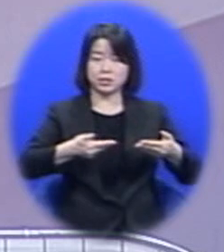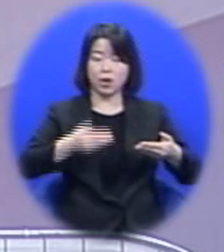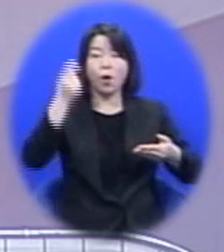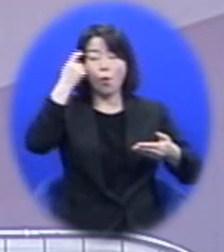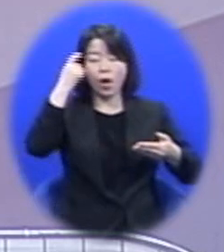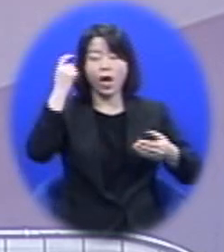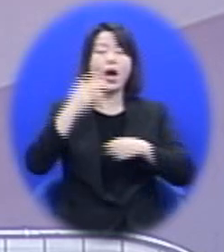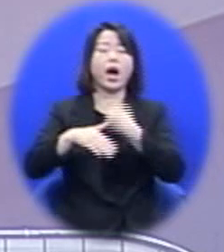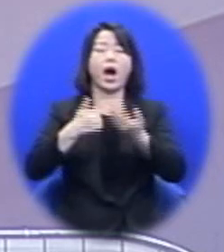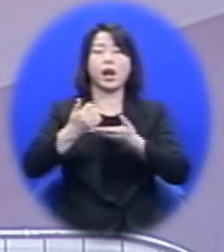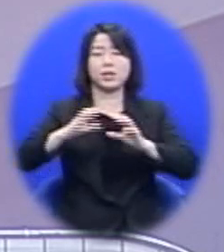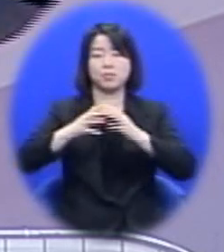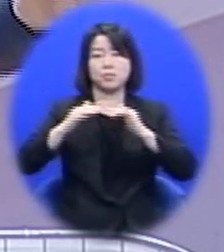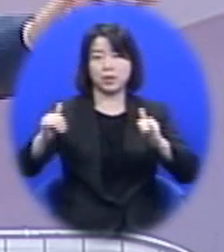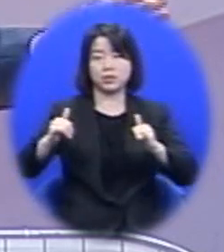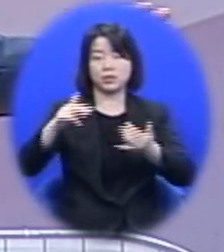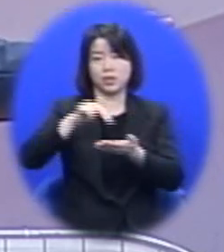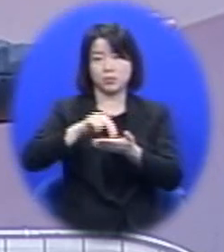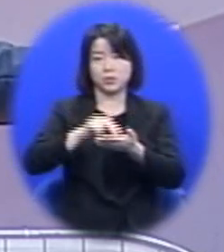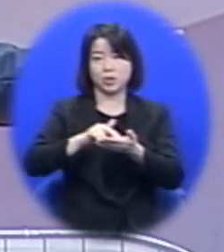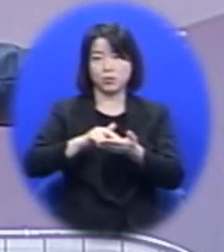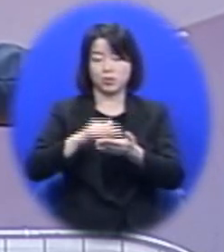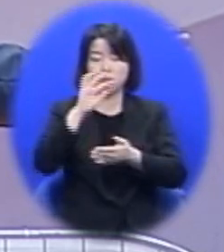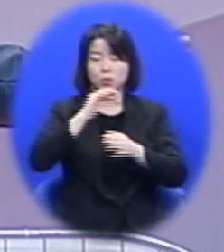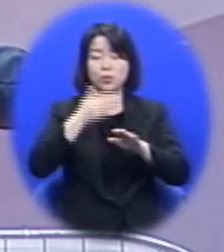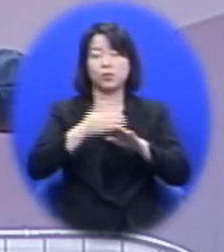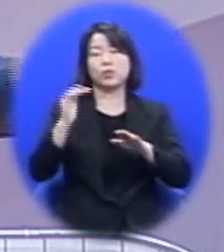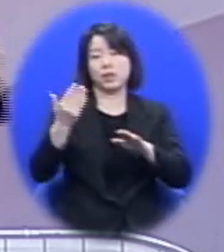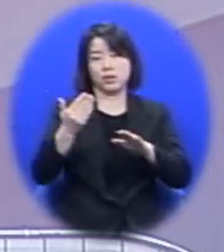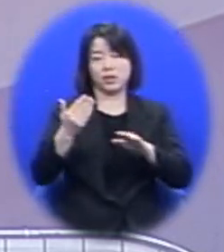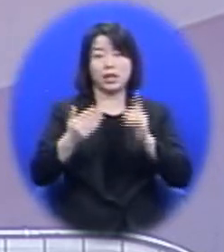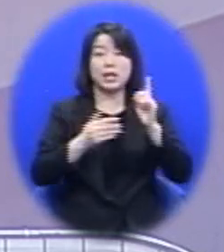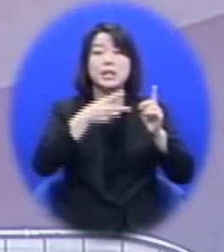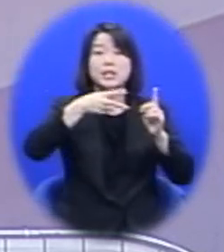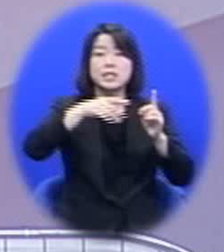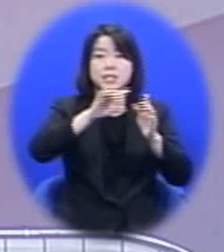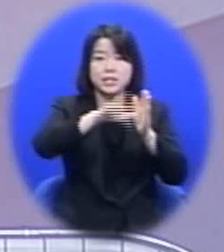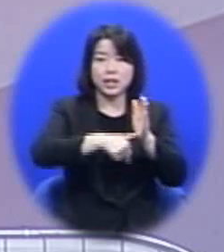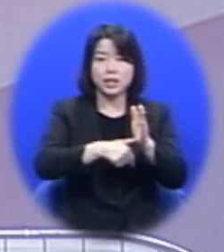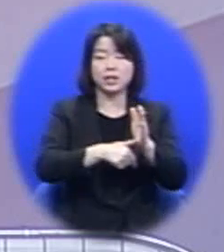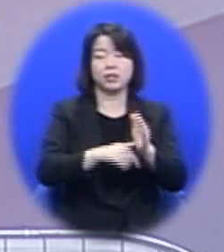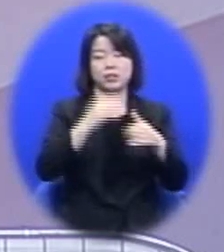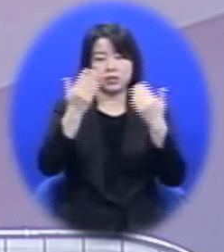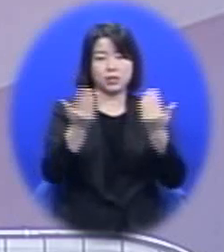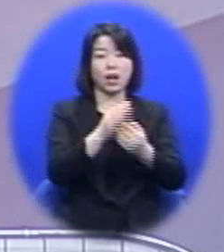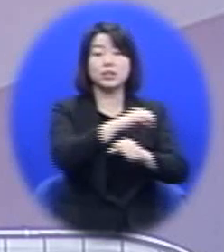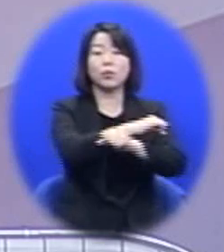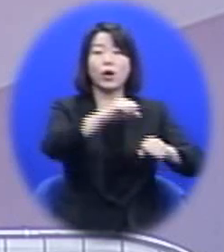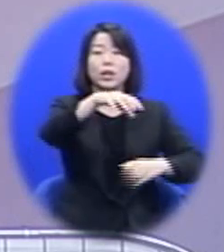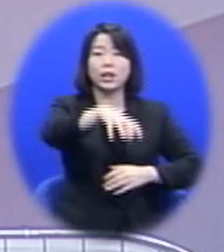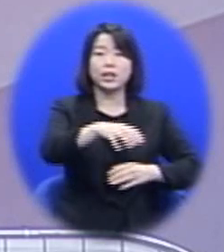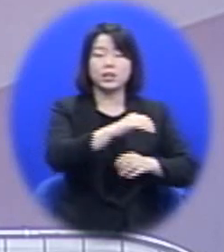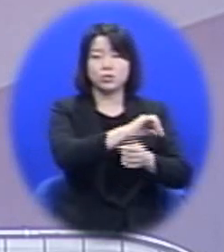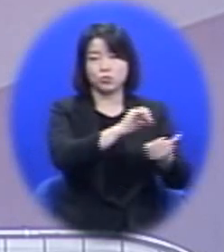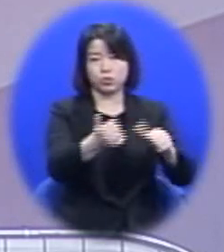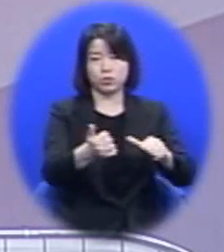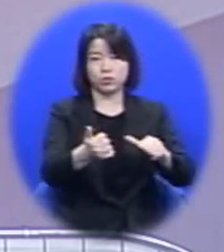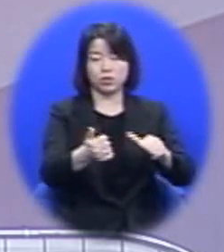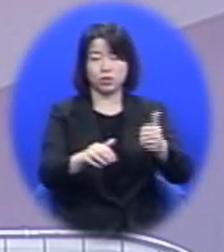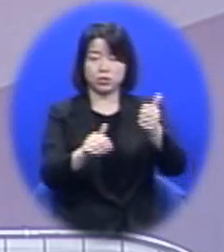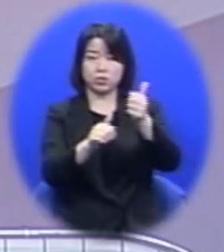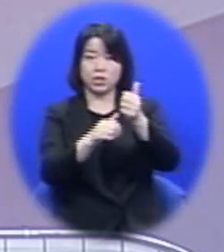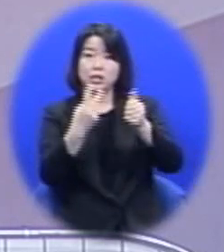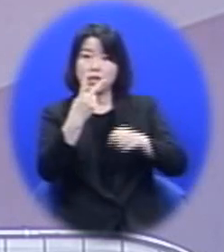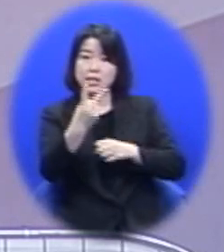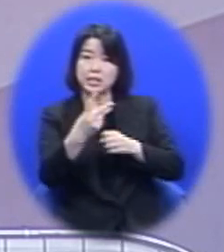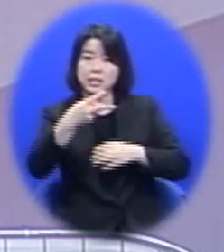되니까 1세대는 다 광야에서 죽었습니다. 그러나 그 후손들이 가나안 땅에 들어갔습니다. 모세가